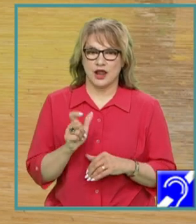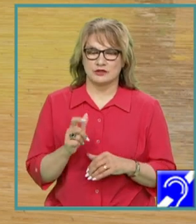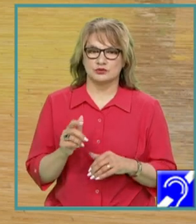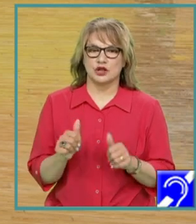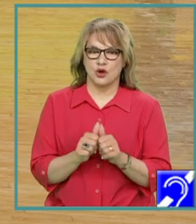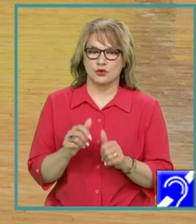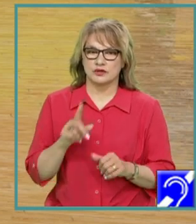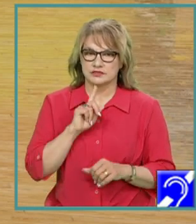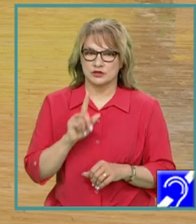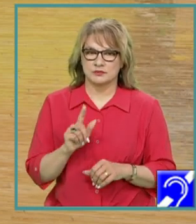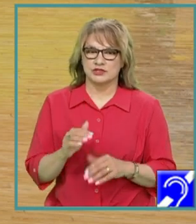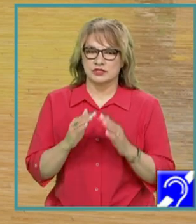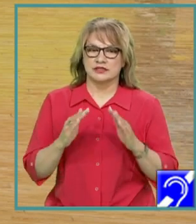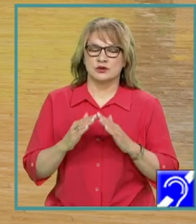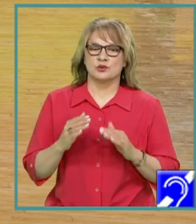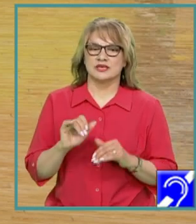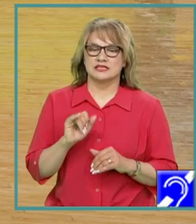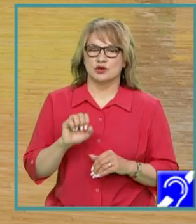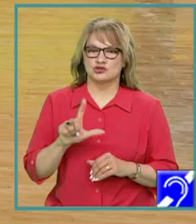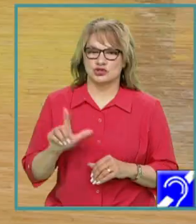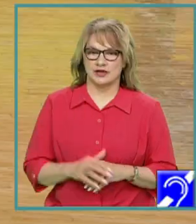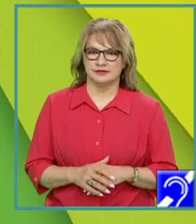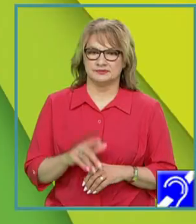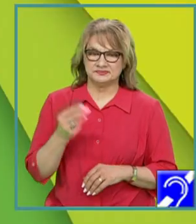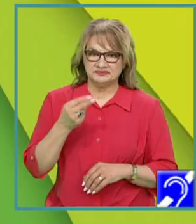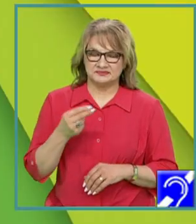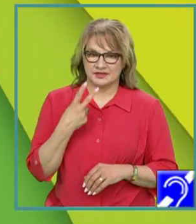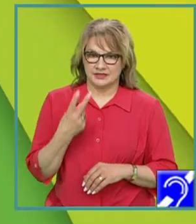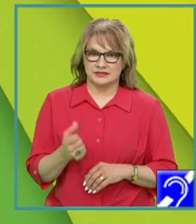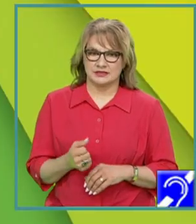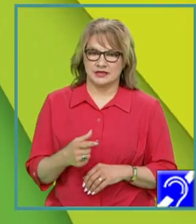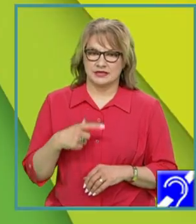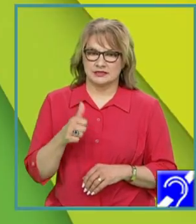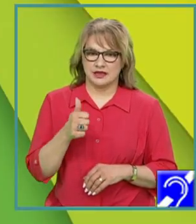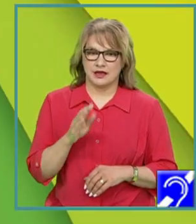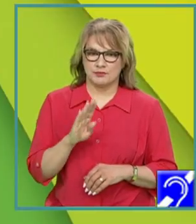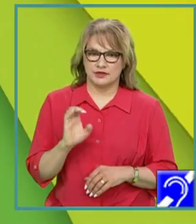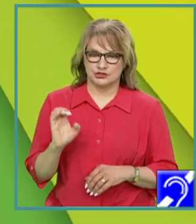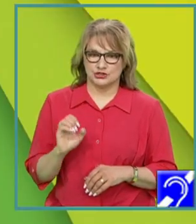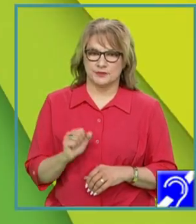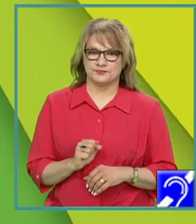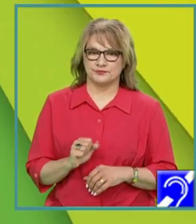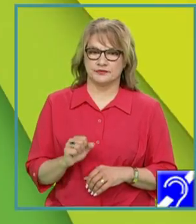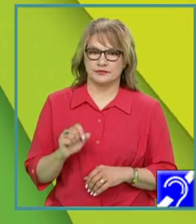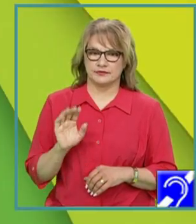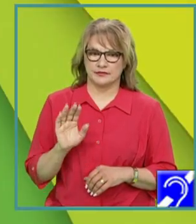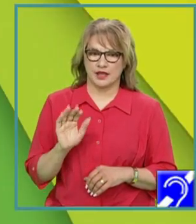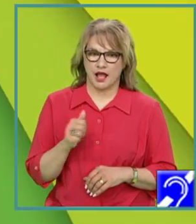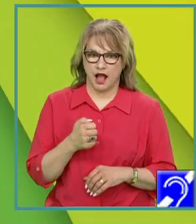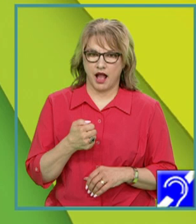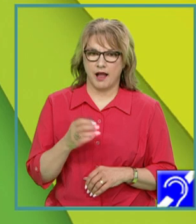se numește triunghi isoscel PDL nu nostru notat triunghiul ABC AB